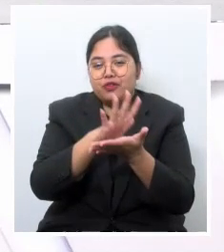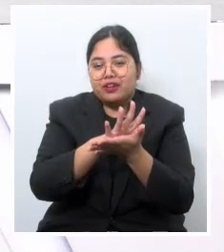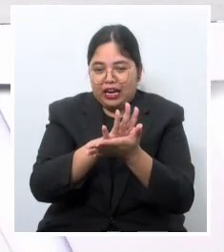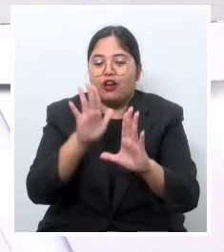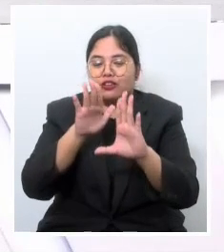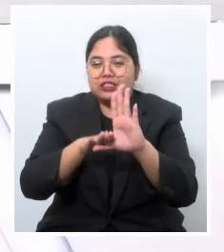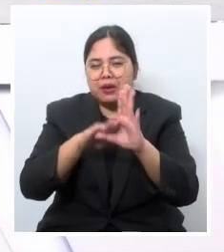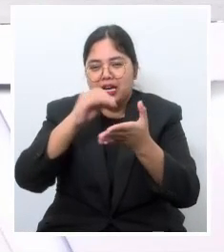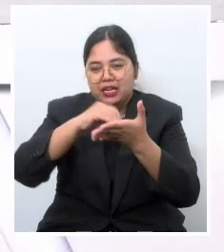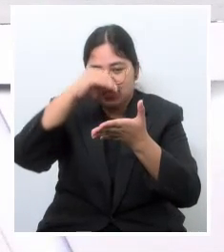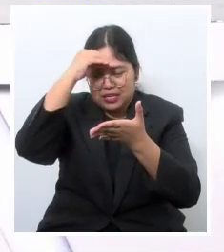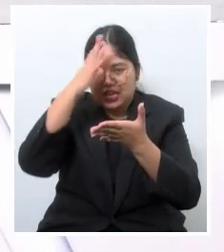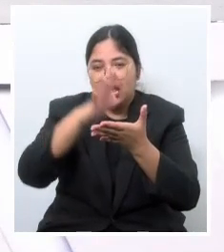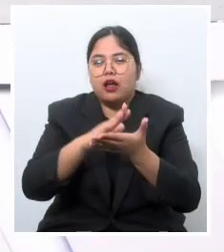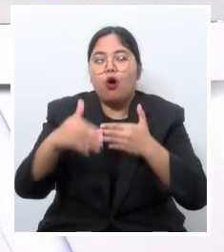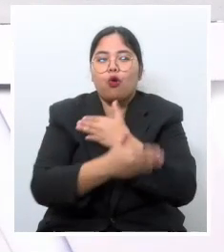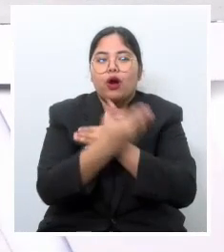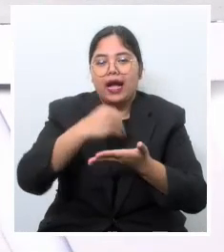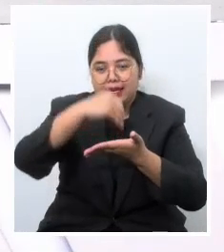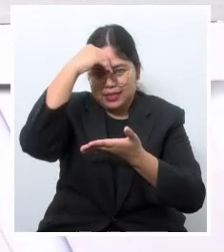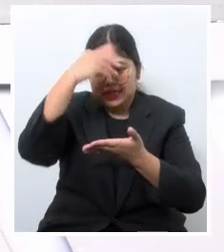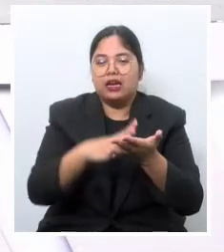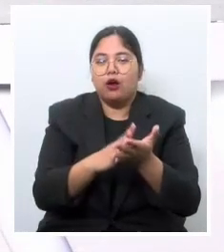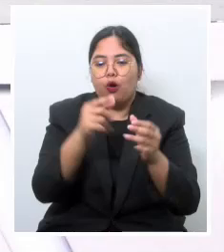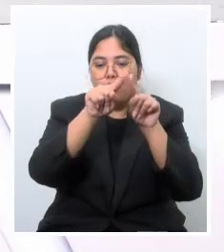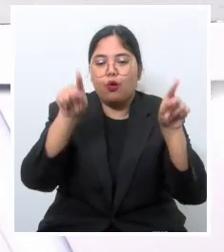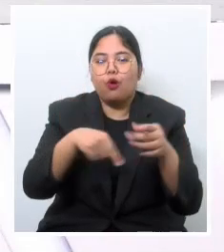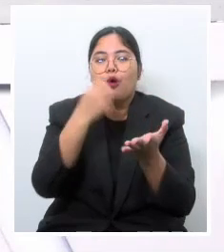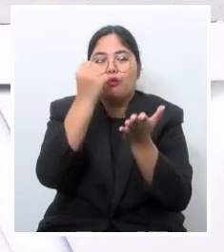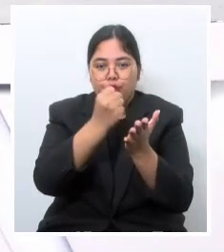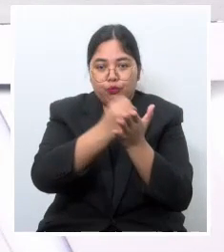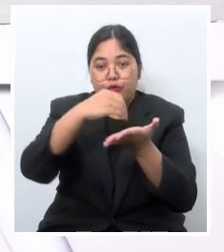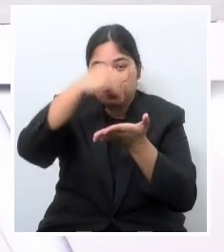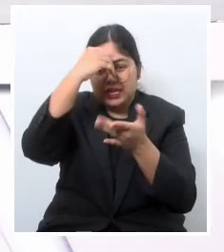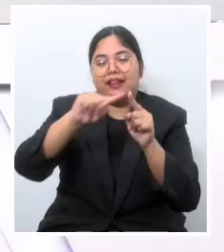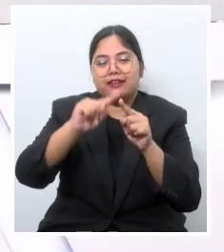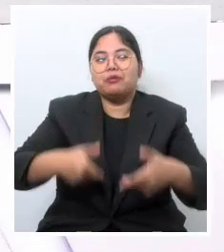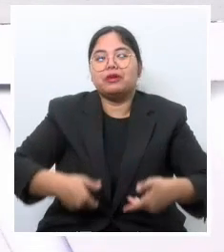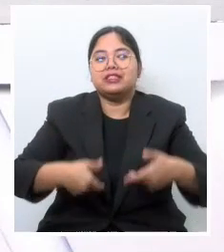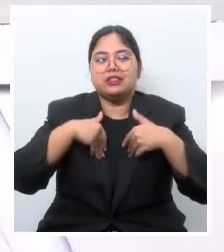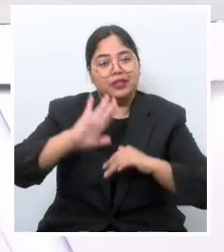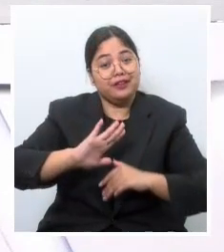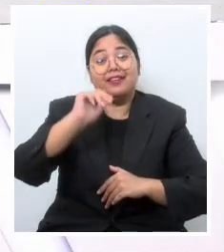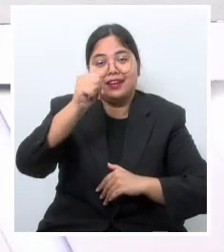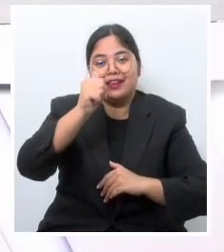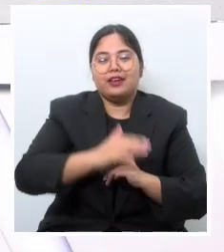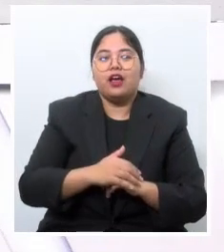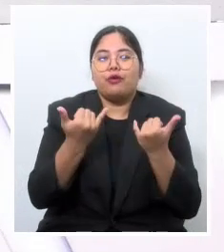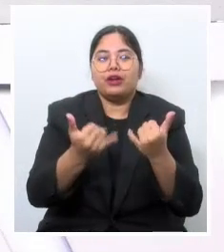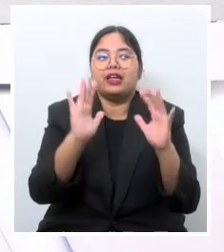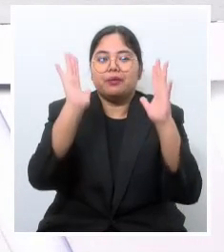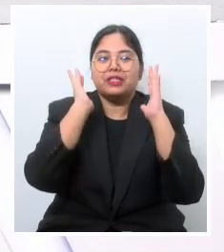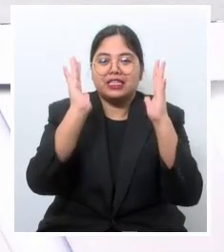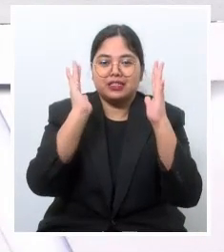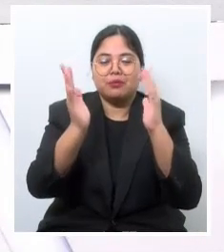ศึกษาได้รับโอกาสทางการเรียนรู้แล้วก็วิทยการศึกษาเพื่อให้มีคุณภาพชีวิตที่ดีขึ้นนะคะท่านผู้ชมคะมากันที่ข่าวประชาสัมพันธ์